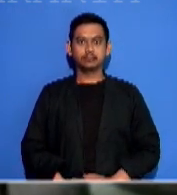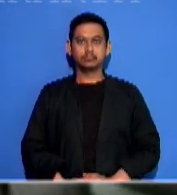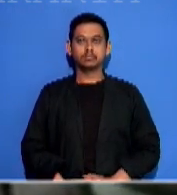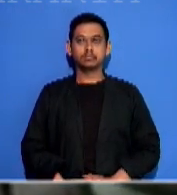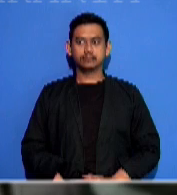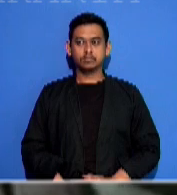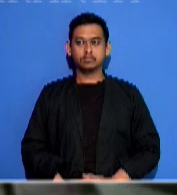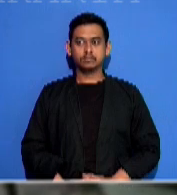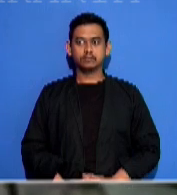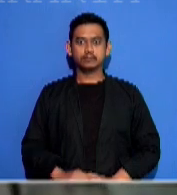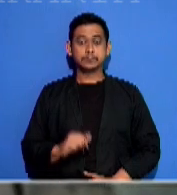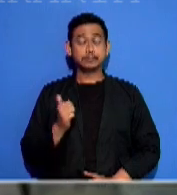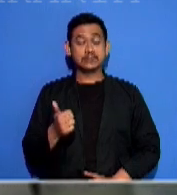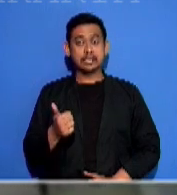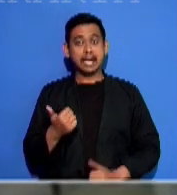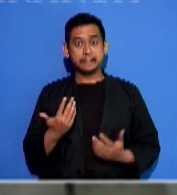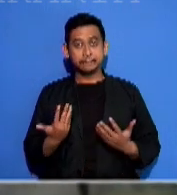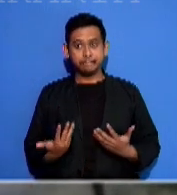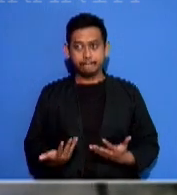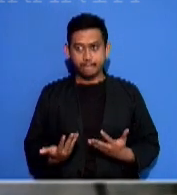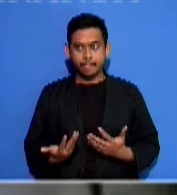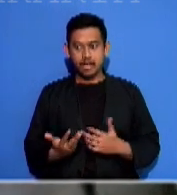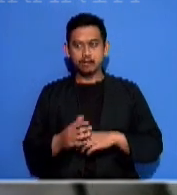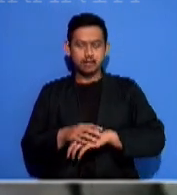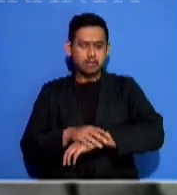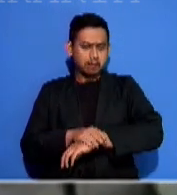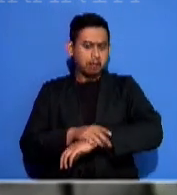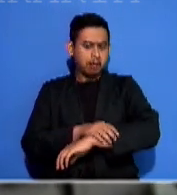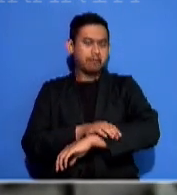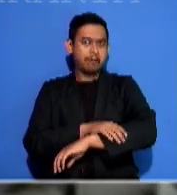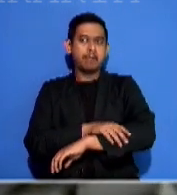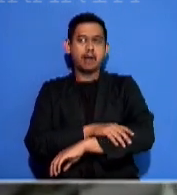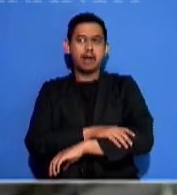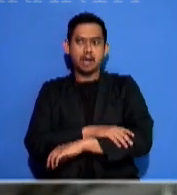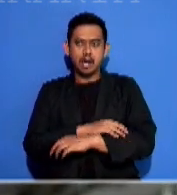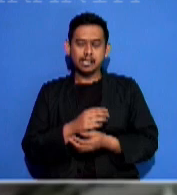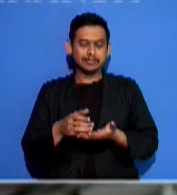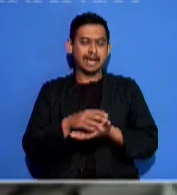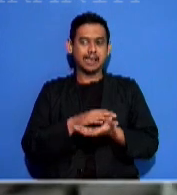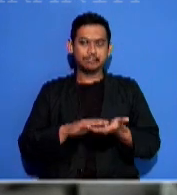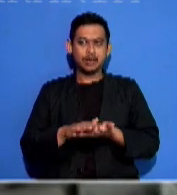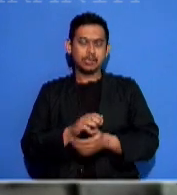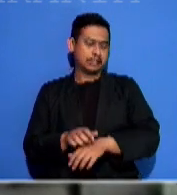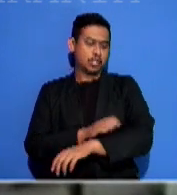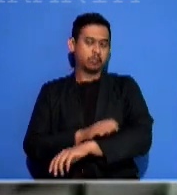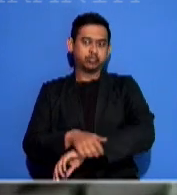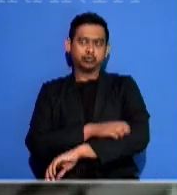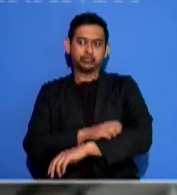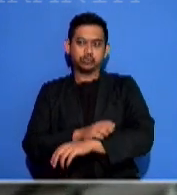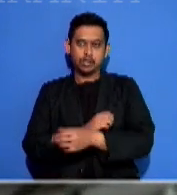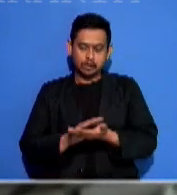saged tingge pegel-pegel, saged nggih nyampuri sabun cuci,